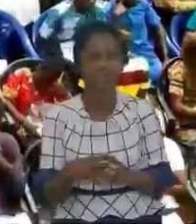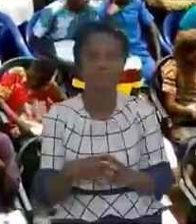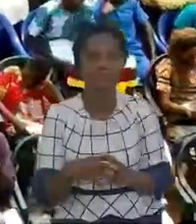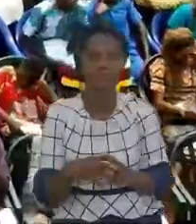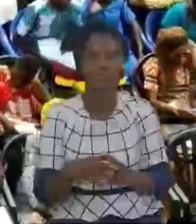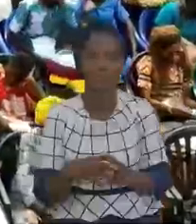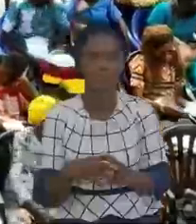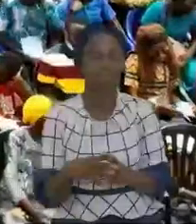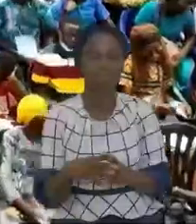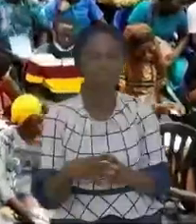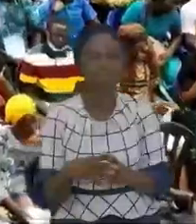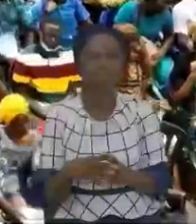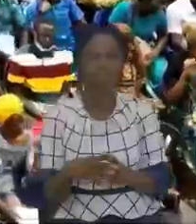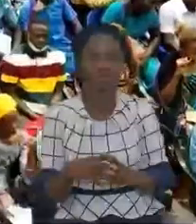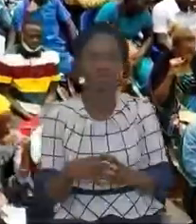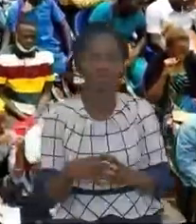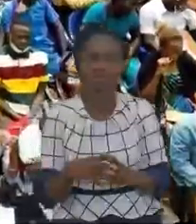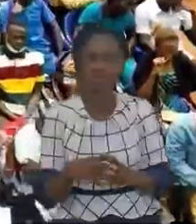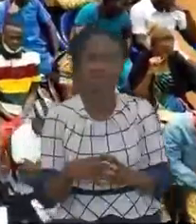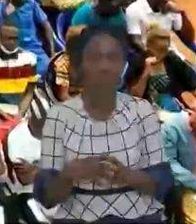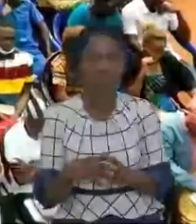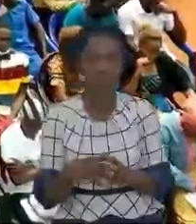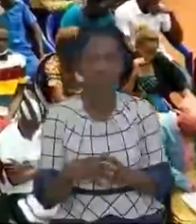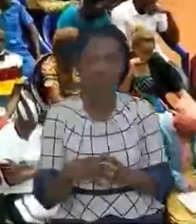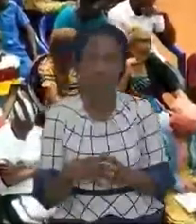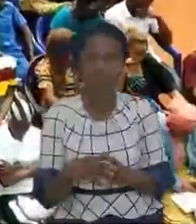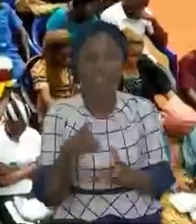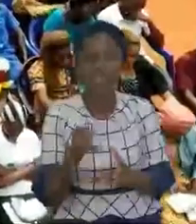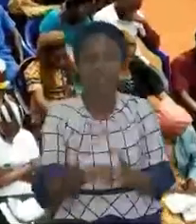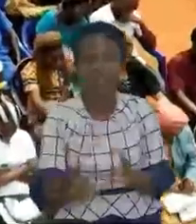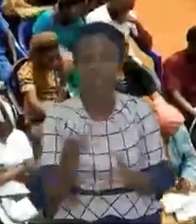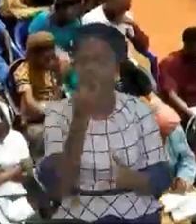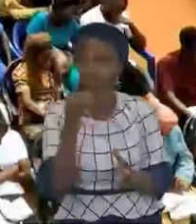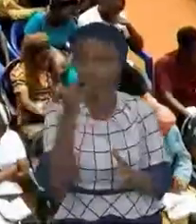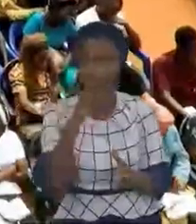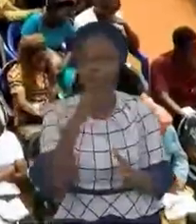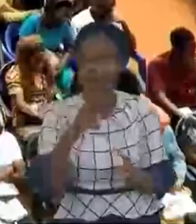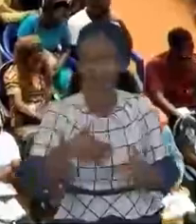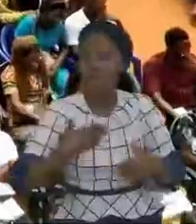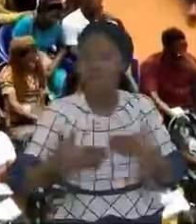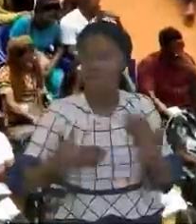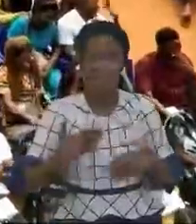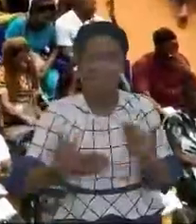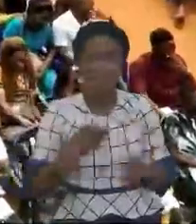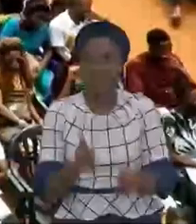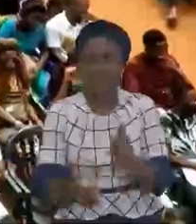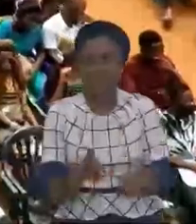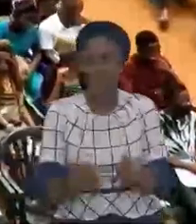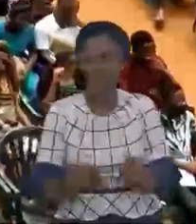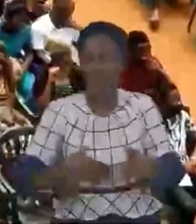Ces enfants d'Israël, ils étaient déjà excités, joyeux, des gens